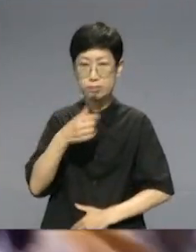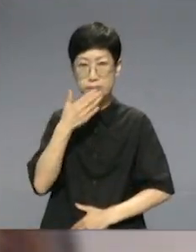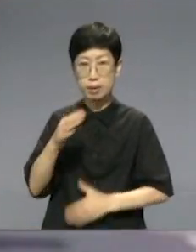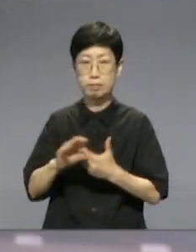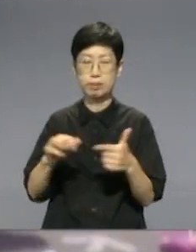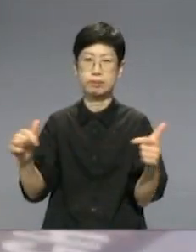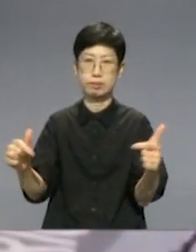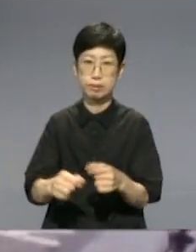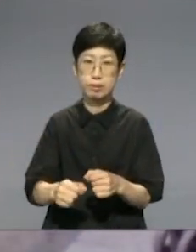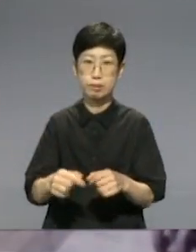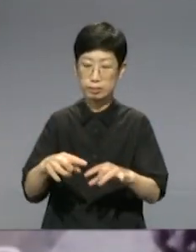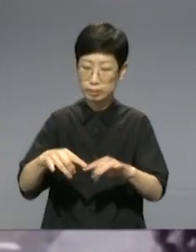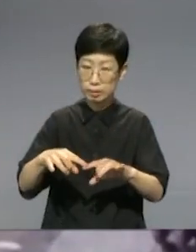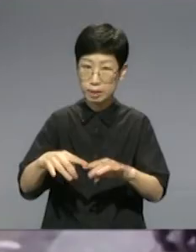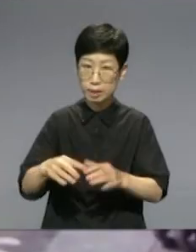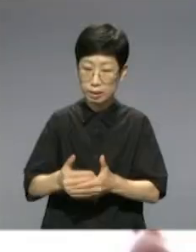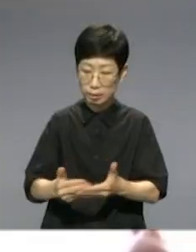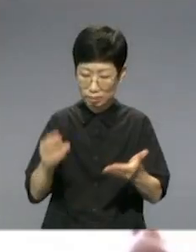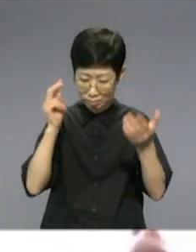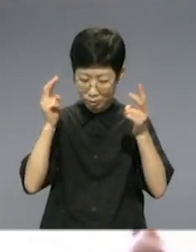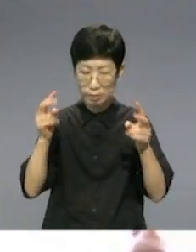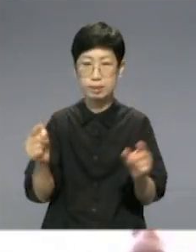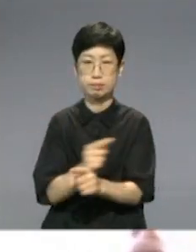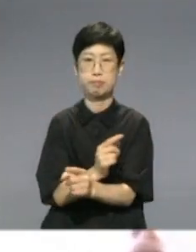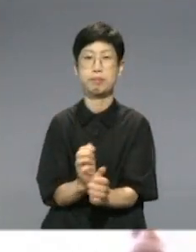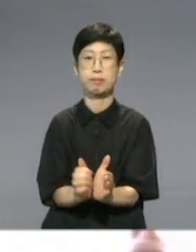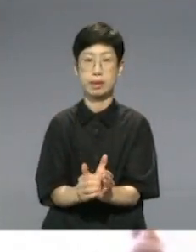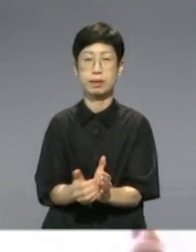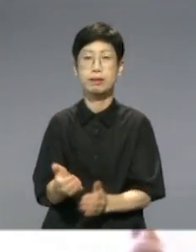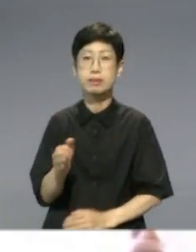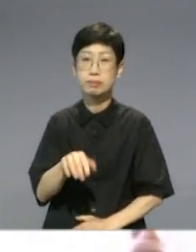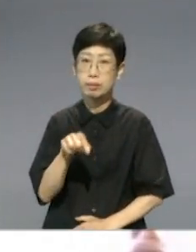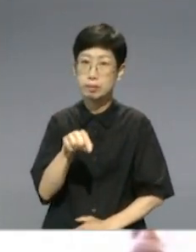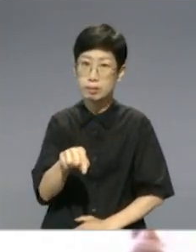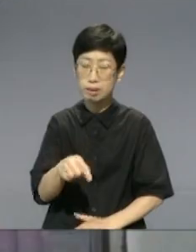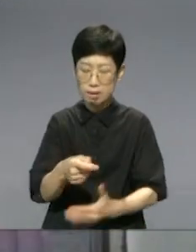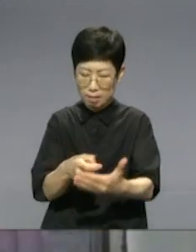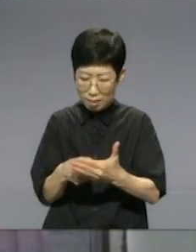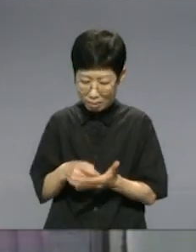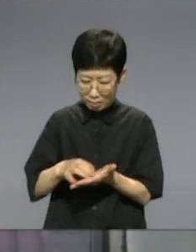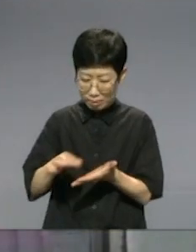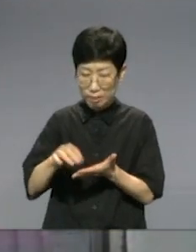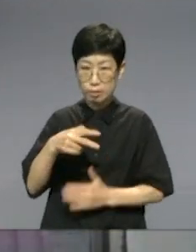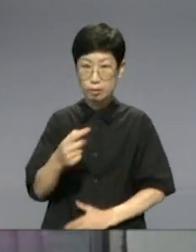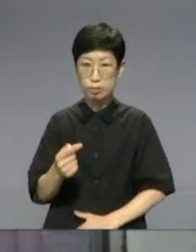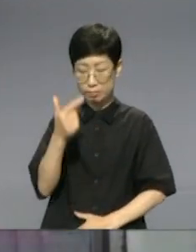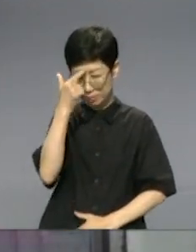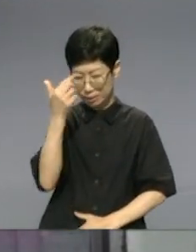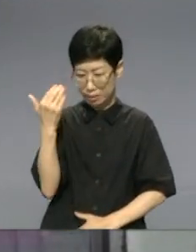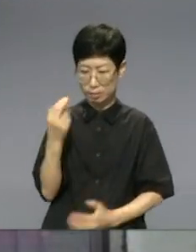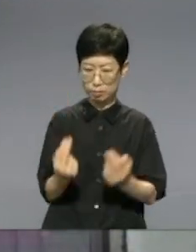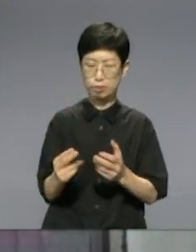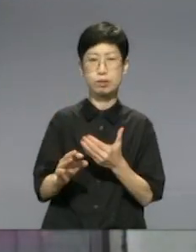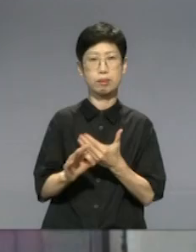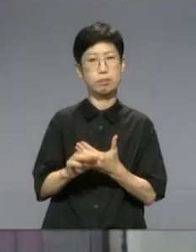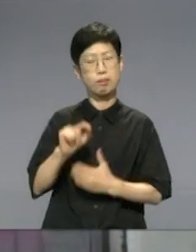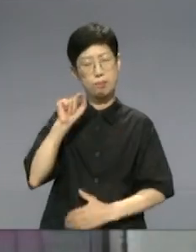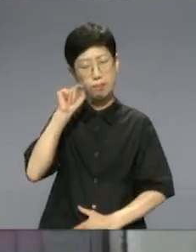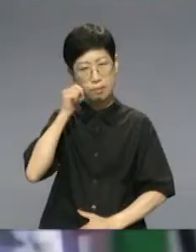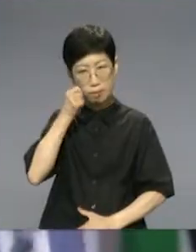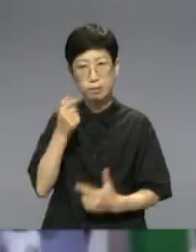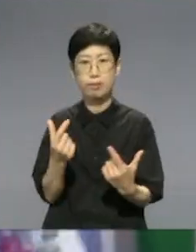줄이고 에너지 공급 회사도 바꿨습니다. 하지만 이렇게 아껴 써도 예전과 비교하면 쪼들리는